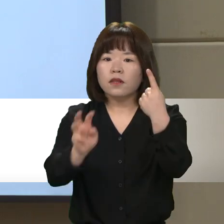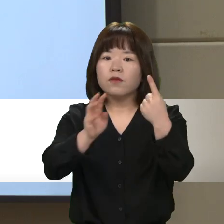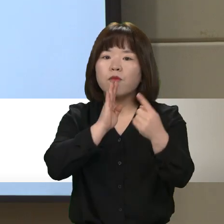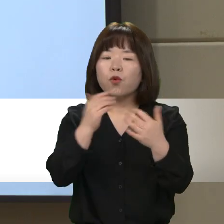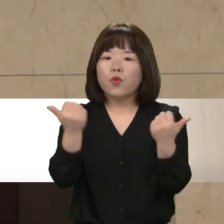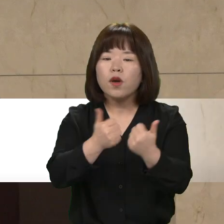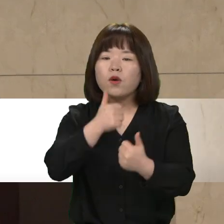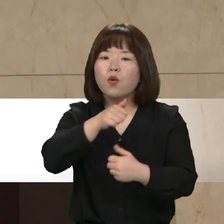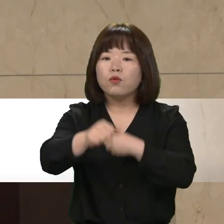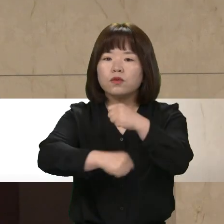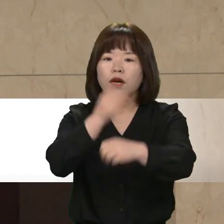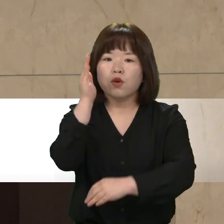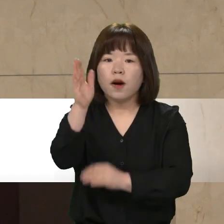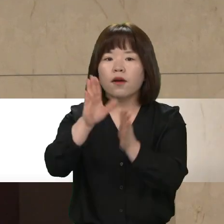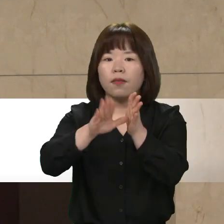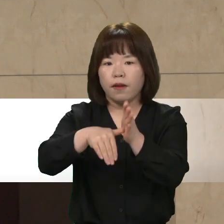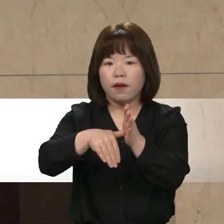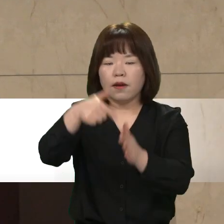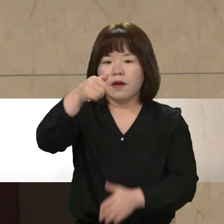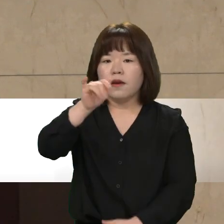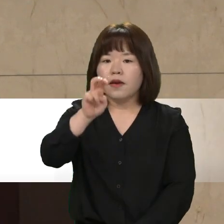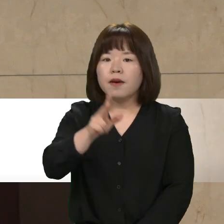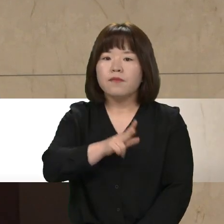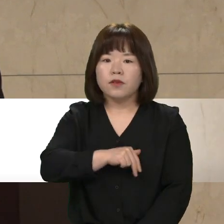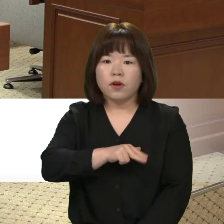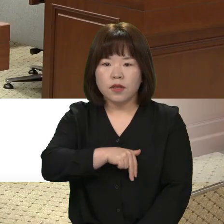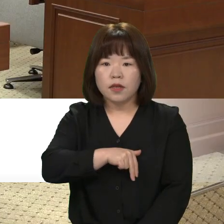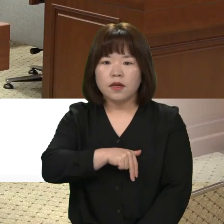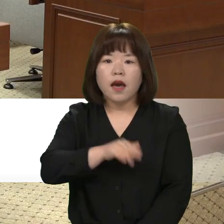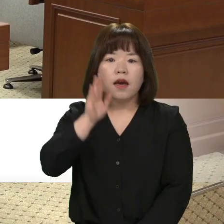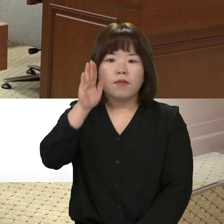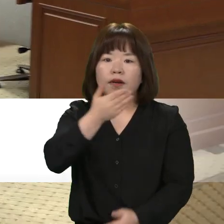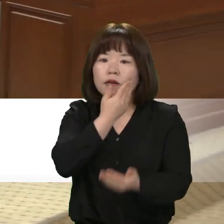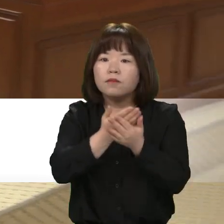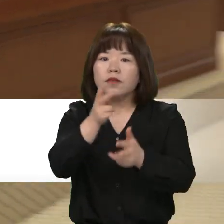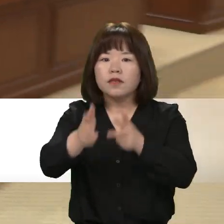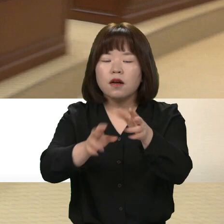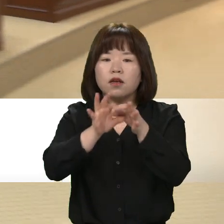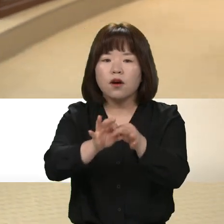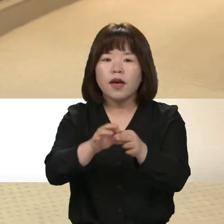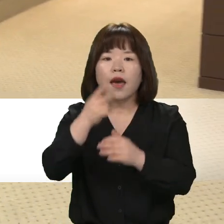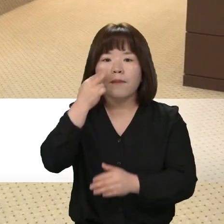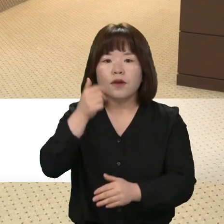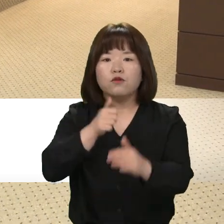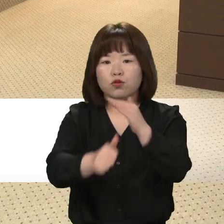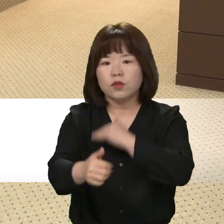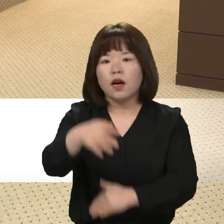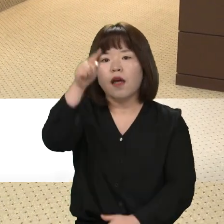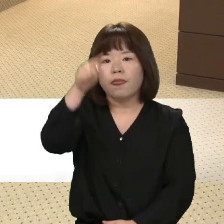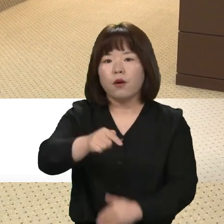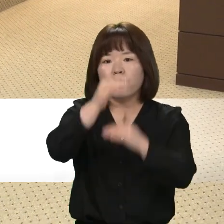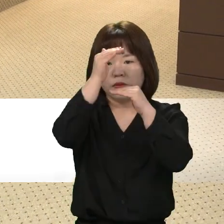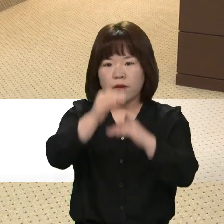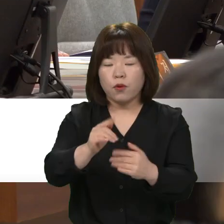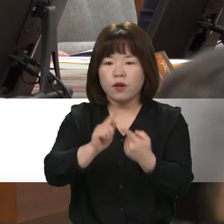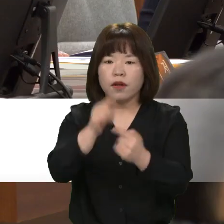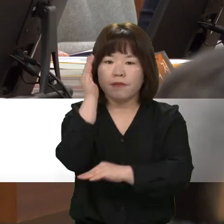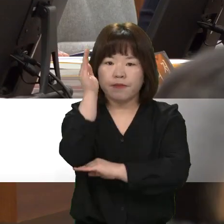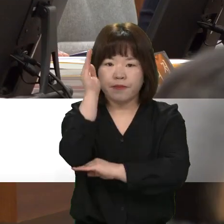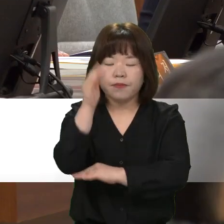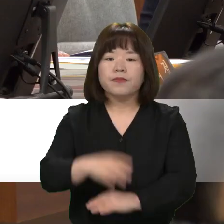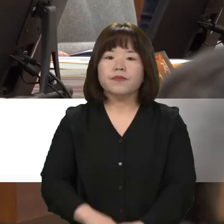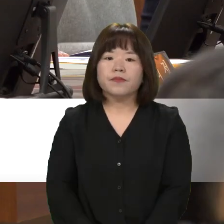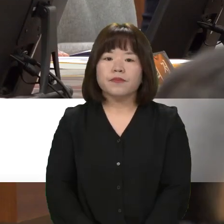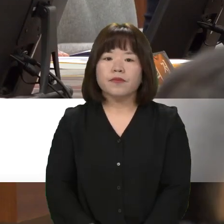30일 본회의 5분 자유발원에서는 김성조 의원이 미래의 핵심 산업연계 미국 국외출장의 성과와 시사점에 대해